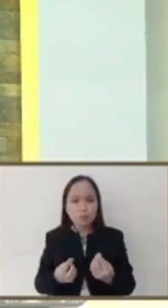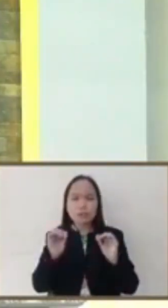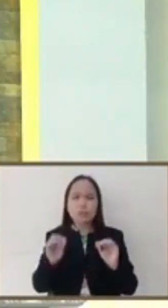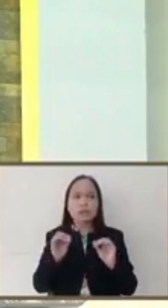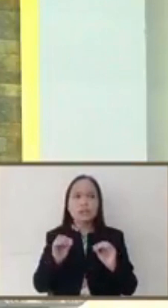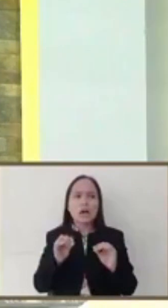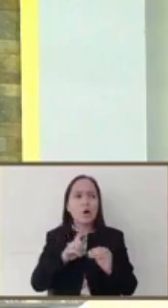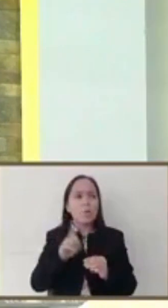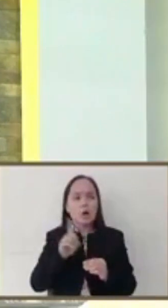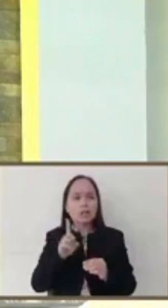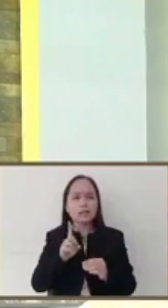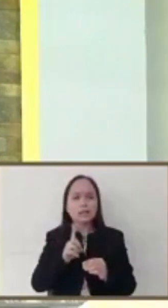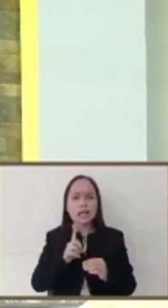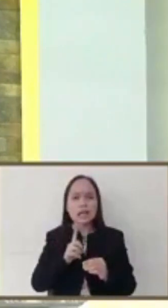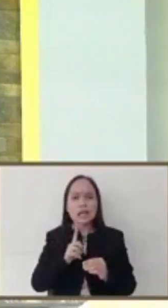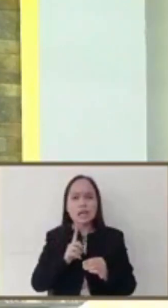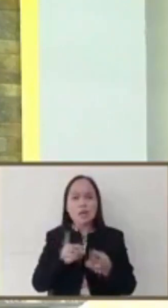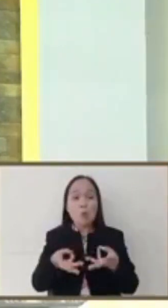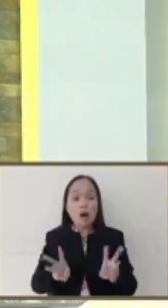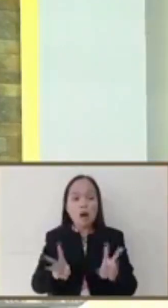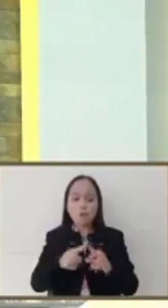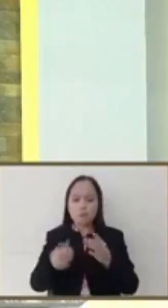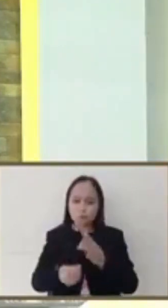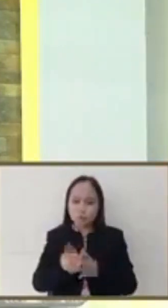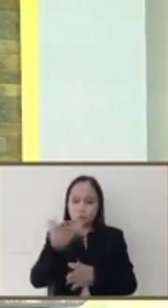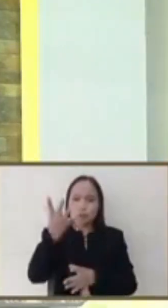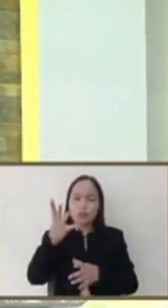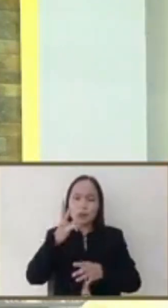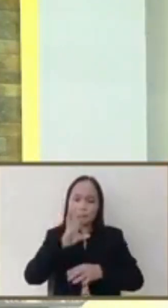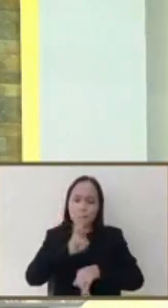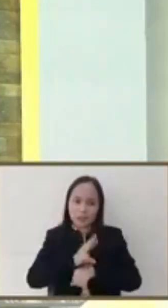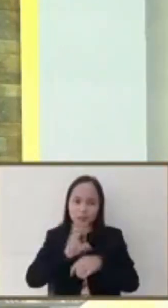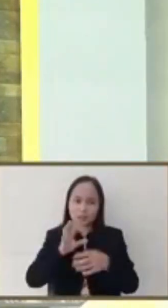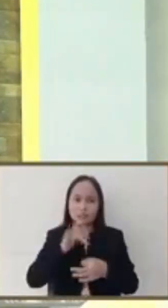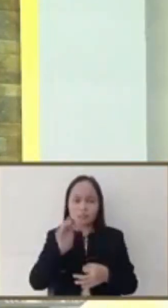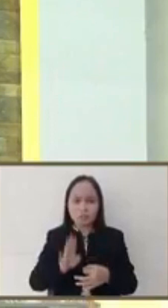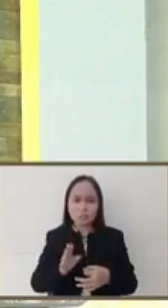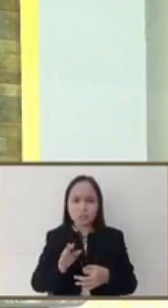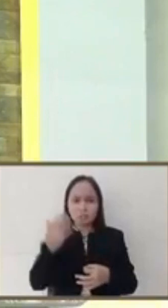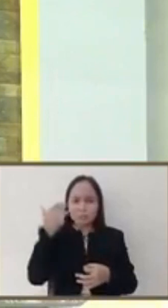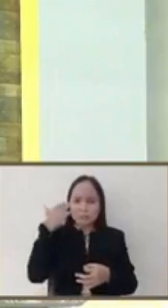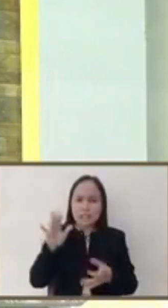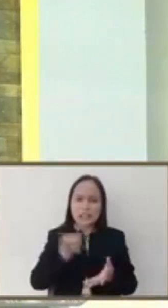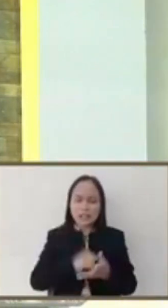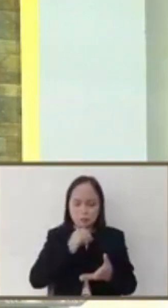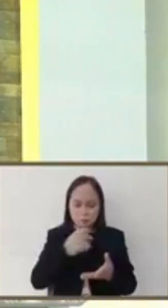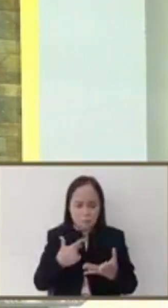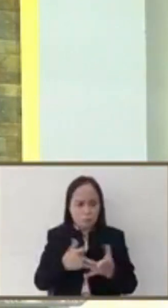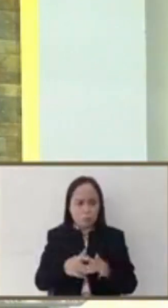may strategy kung paano palaguin ang gawain ng Panginoon, you know, hindi ko alam na ganun katindi ang dating sa